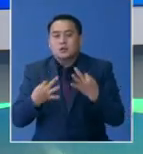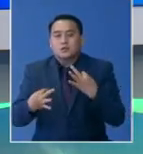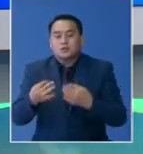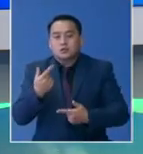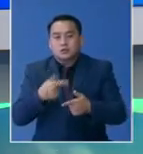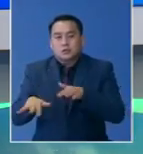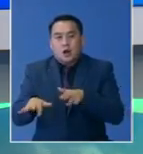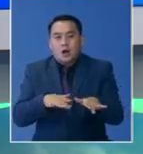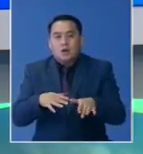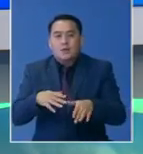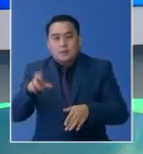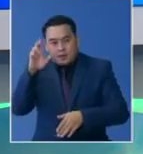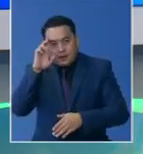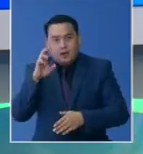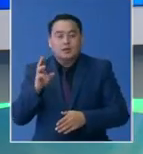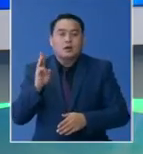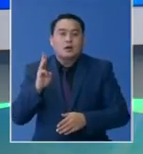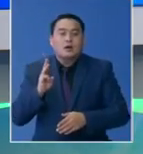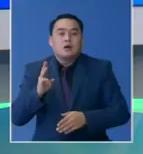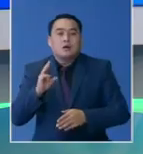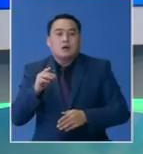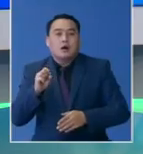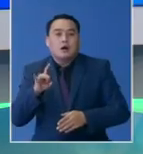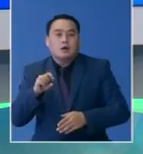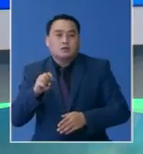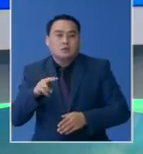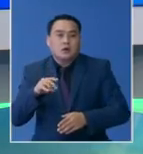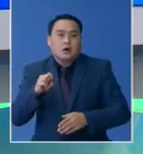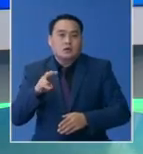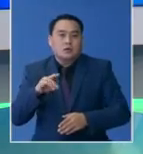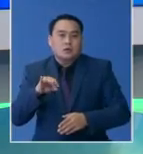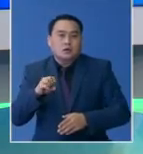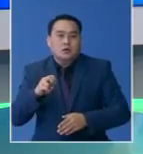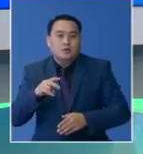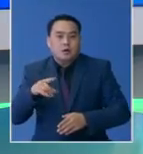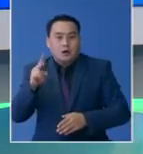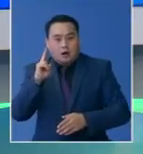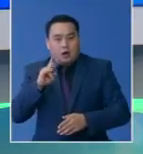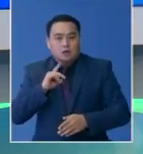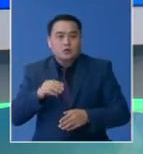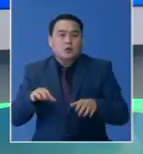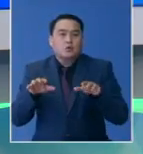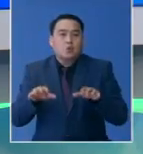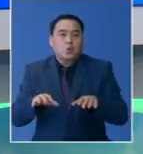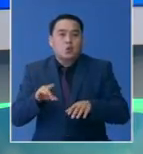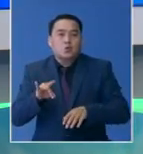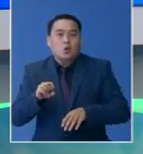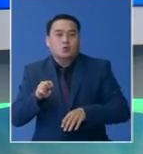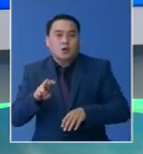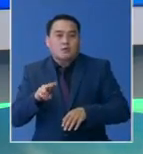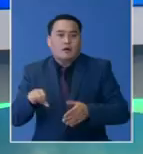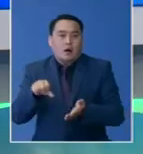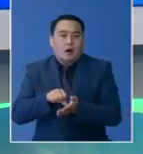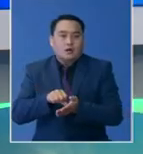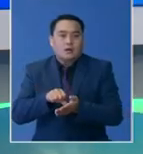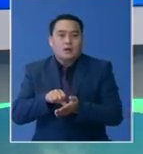Қазақстан Республикасының мемлекеттік хатшысы Гүлшара Абдыхалықова Қазақстан Халқы Ассамблеясы төрағасының орынбасары Ералы Тоғжанов,